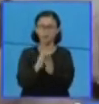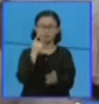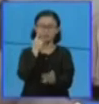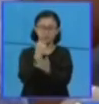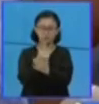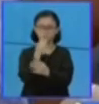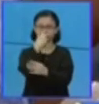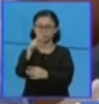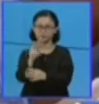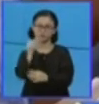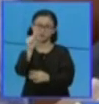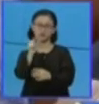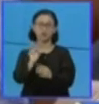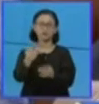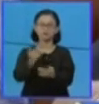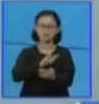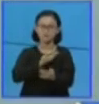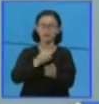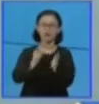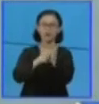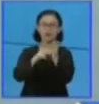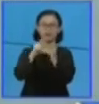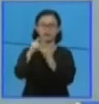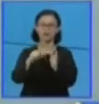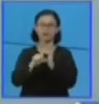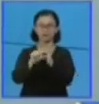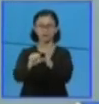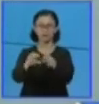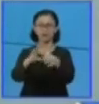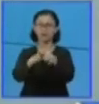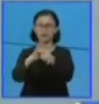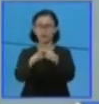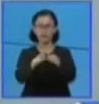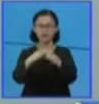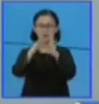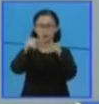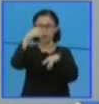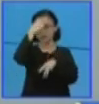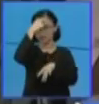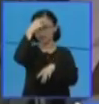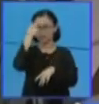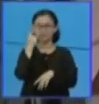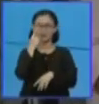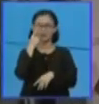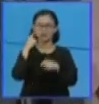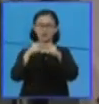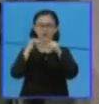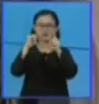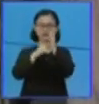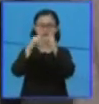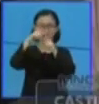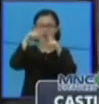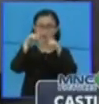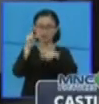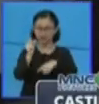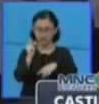normal disahut oleh MNC Peduli. Bekerja sama dengan tim medis Rumah Sakit Mata Siantar, Kota Pematang Siantar, Sumatera